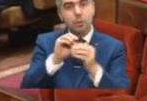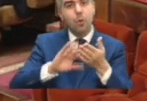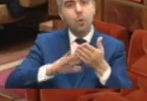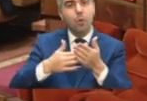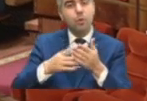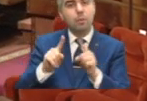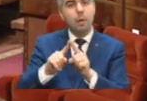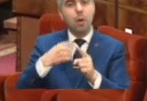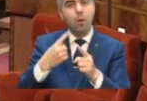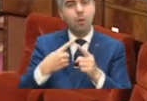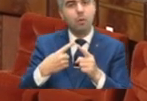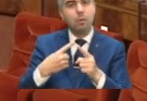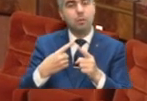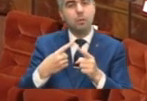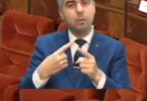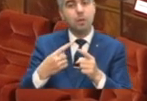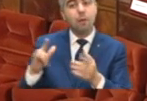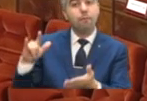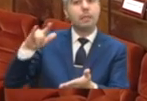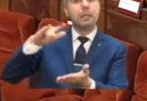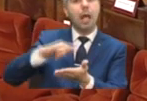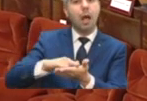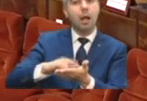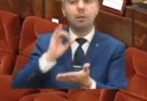لي غياكتور ديال السيارات ديال الطائرات.